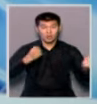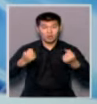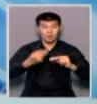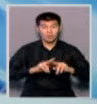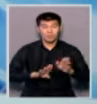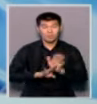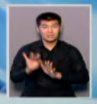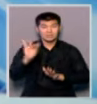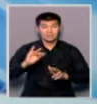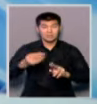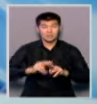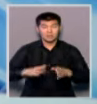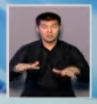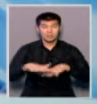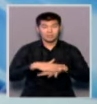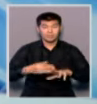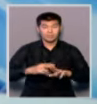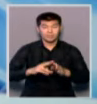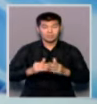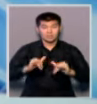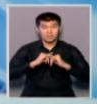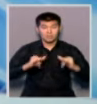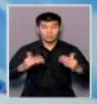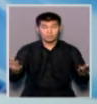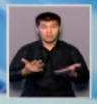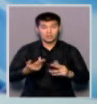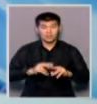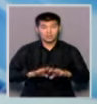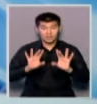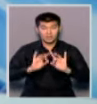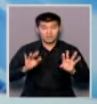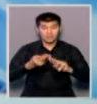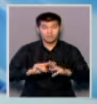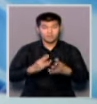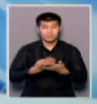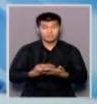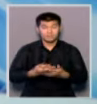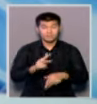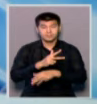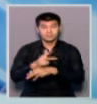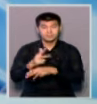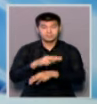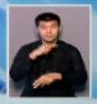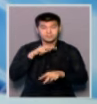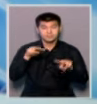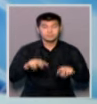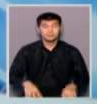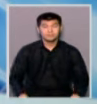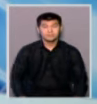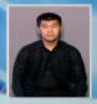оның тарихынан қаншалықты хабардармыз? Өңірдегі даму деңгейі қандай? Тілшіміз Жанерке Халилолланың бейне сюжетінен көрейік.